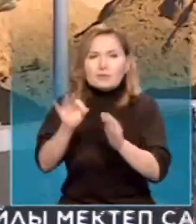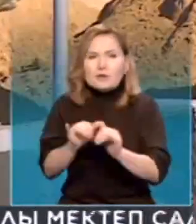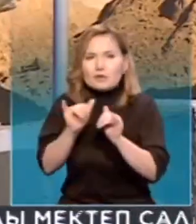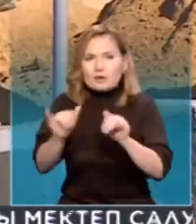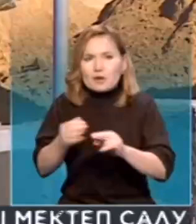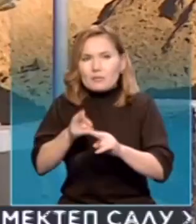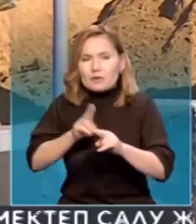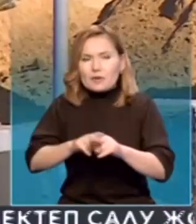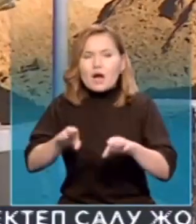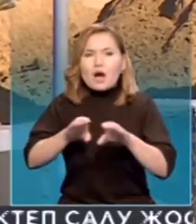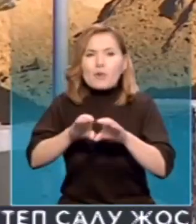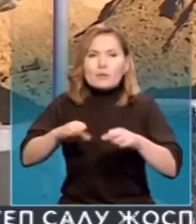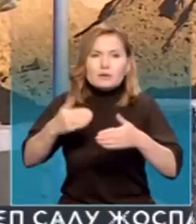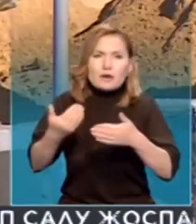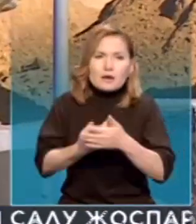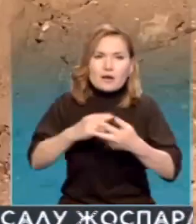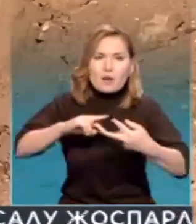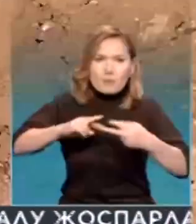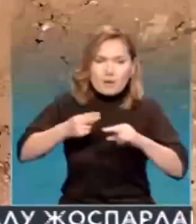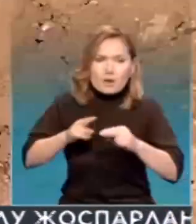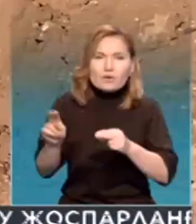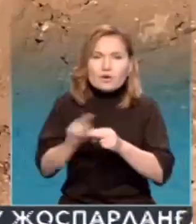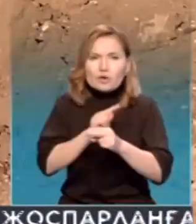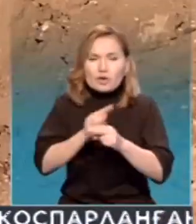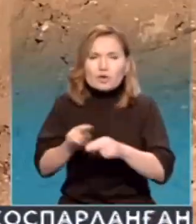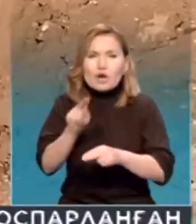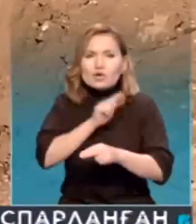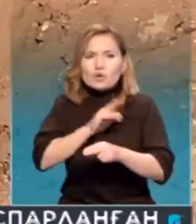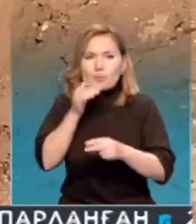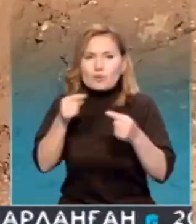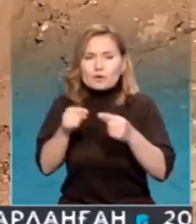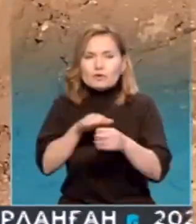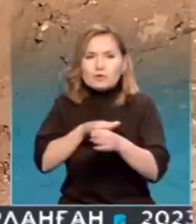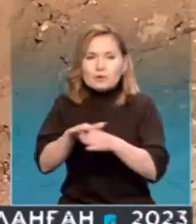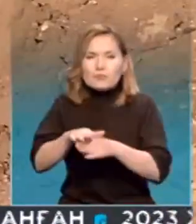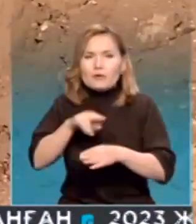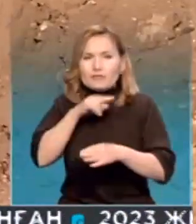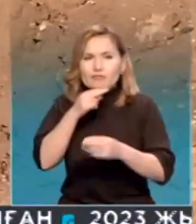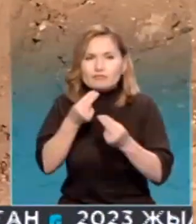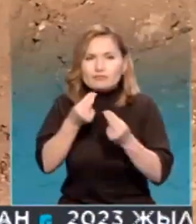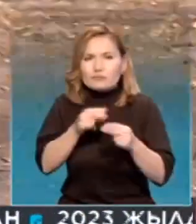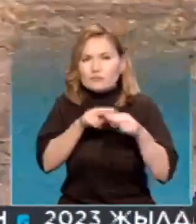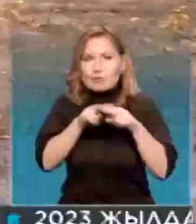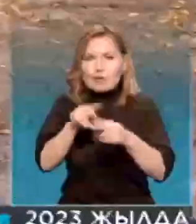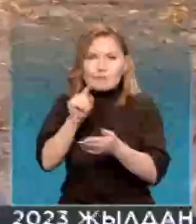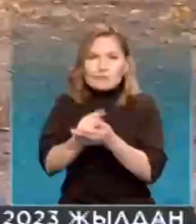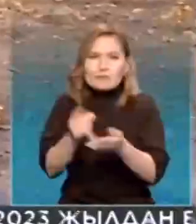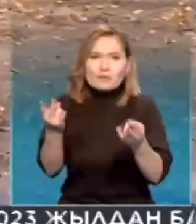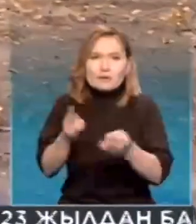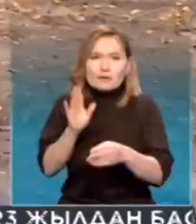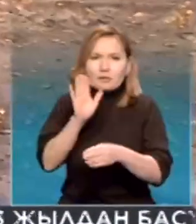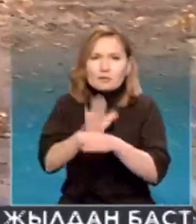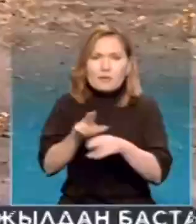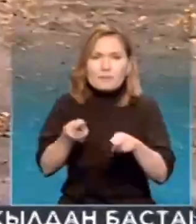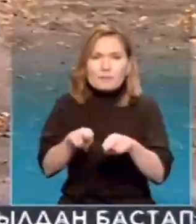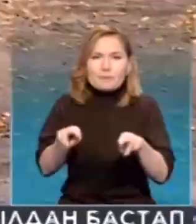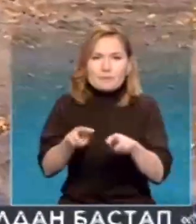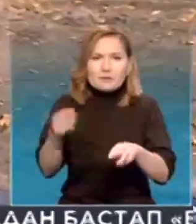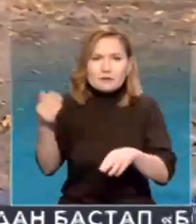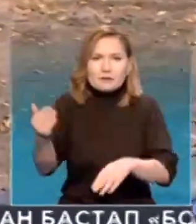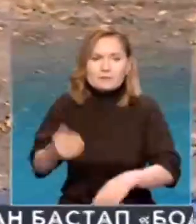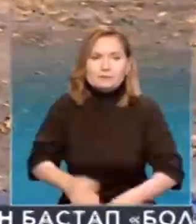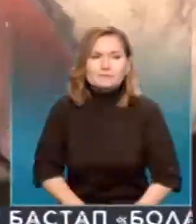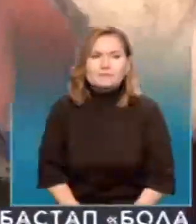отыр. Сондықтан құбырларды жаңартып, уақытылы жөндеу жұмыстарын жүргізуге де ерекше көңіл бөлуді тапсырды.